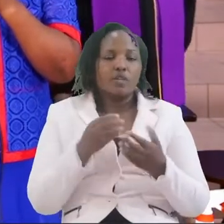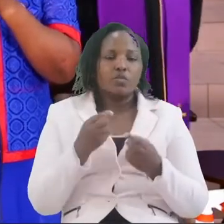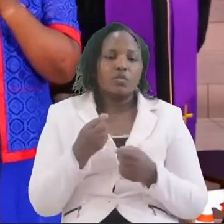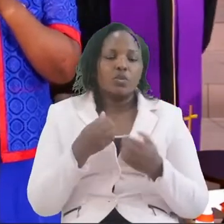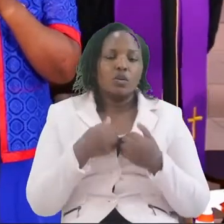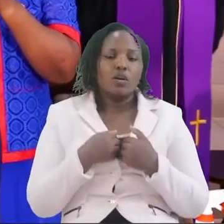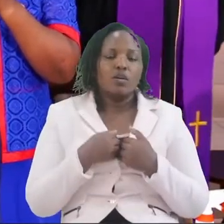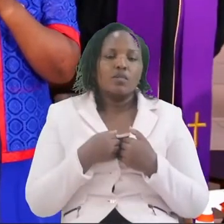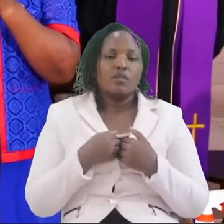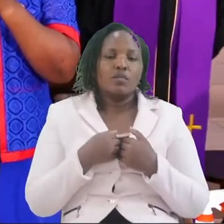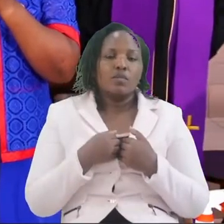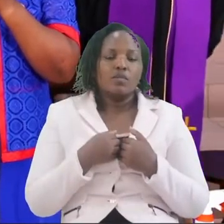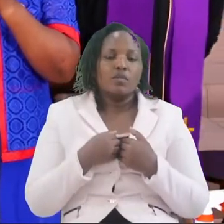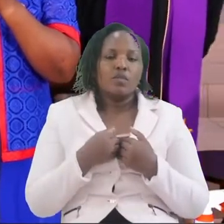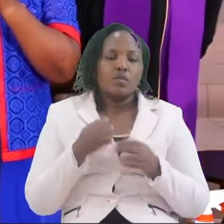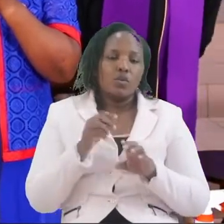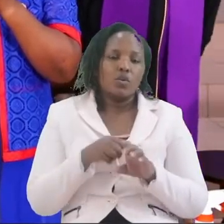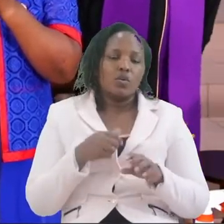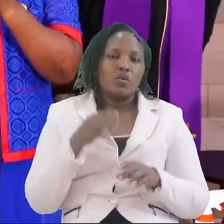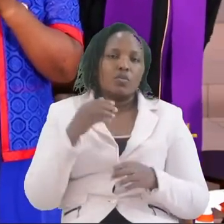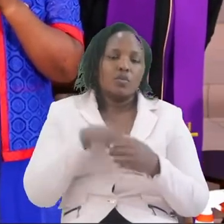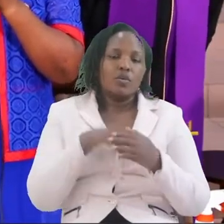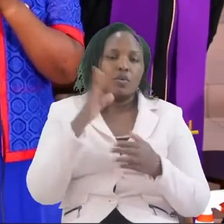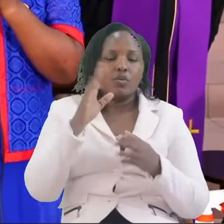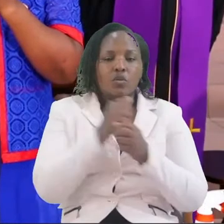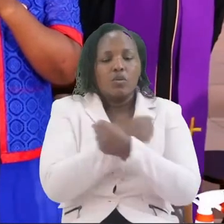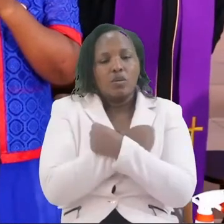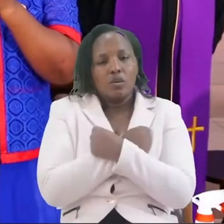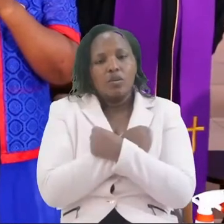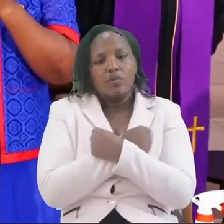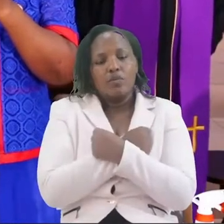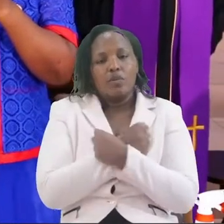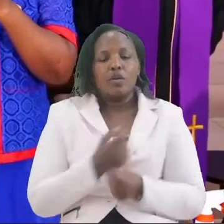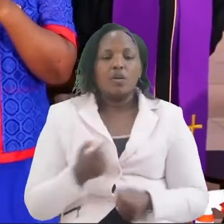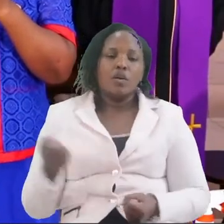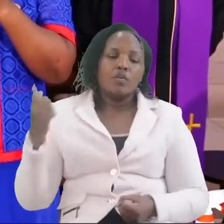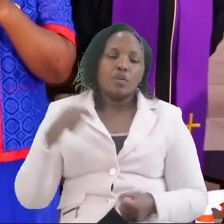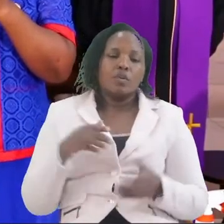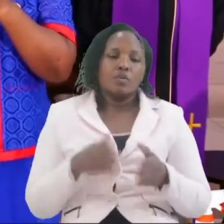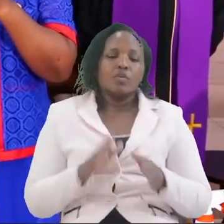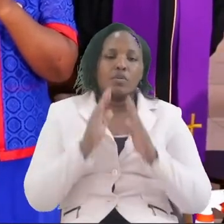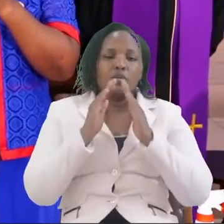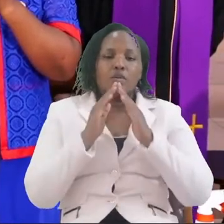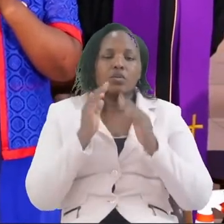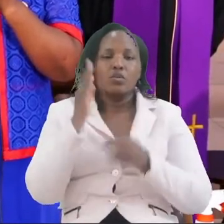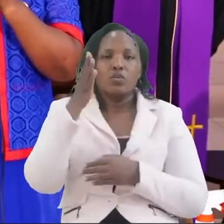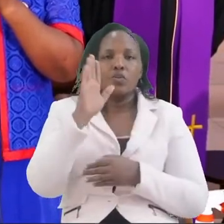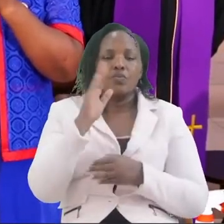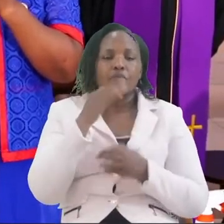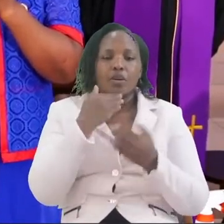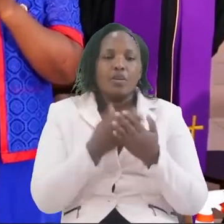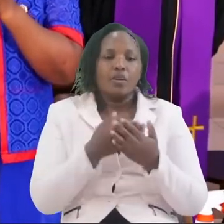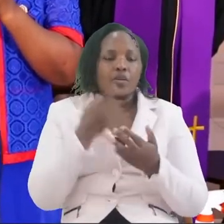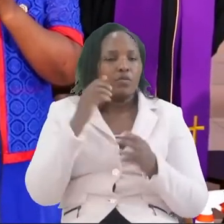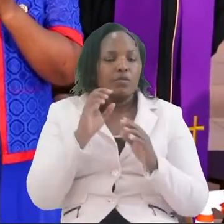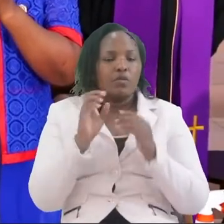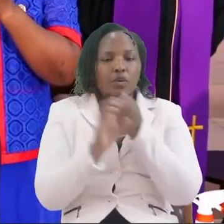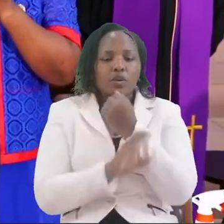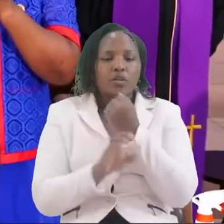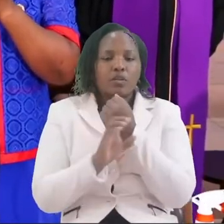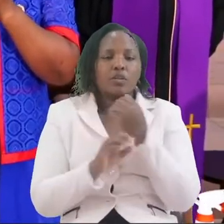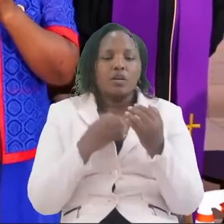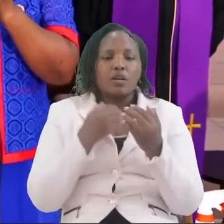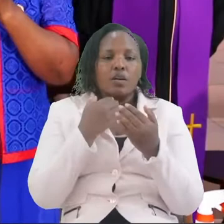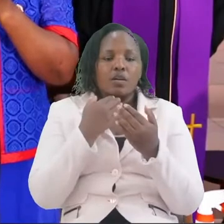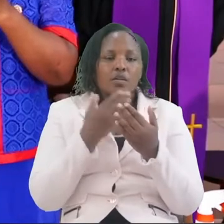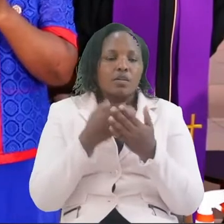tunakuomba ukaweza kuwavuta kwa upendo wako, ukaweza kuwaleta tena ndani ya nyumba yako. Asante kwa nchi yetu. Asante